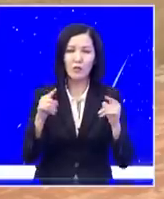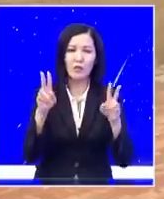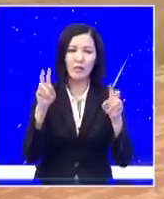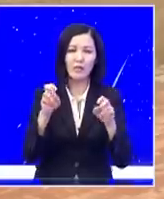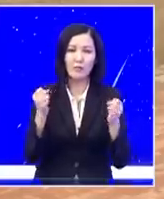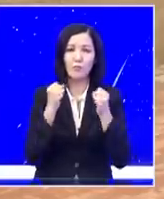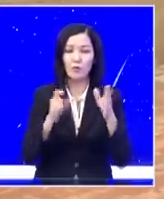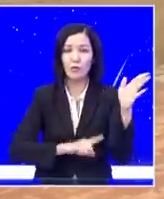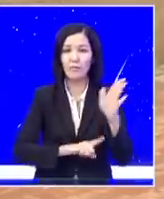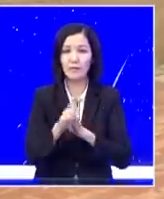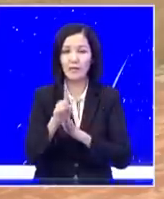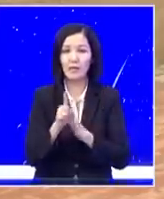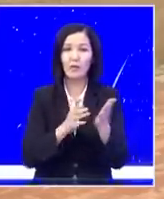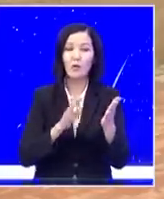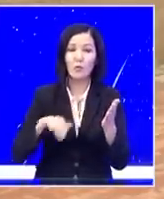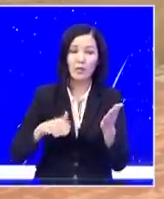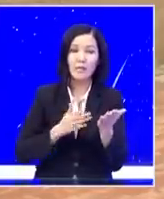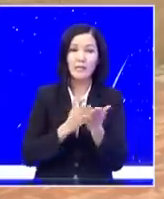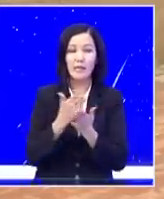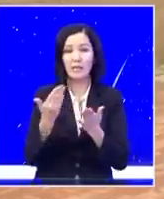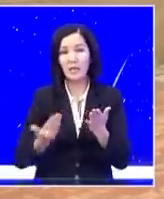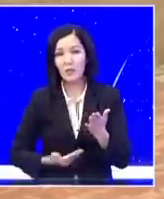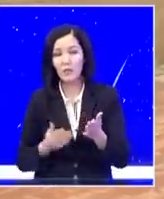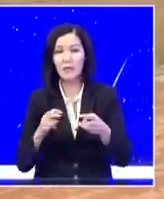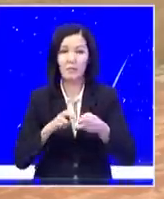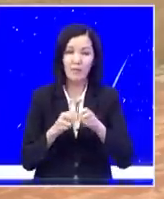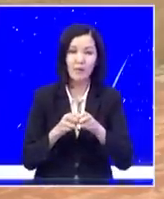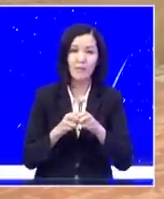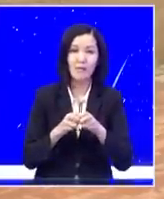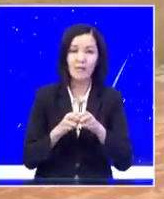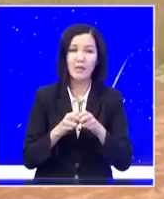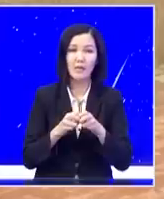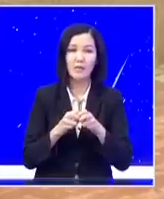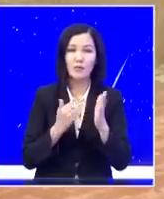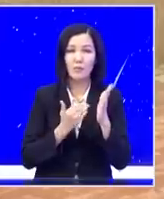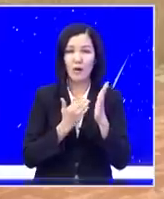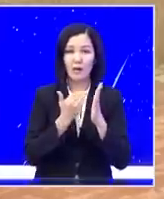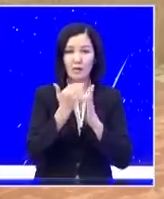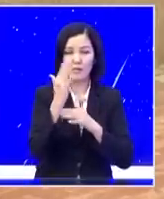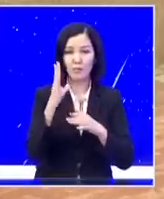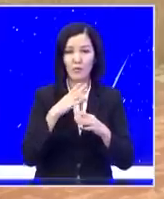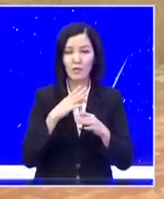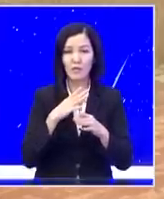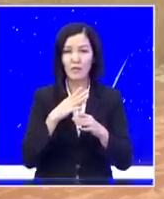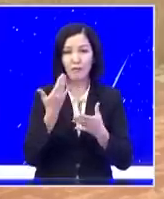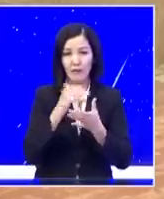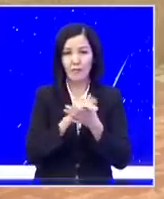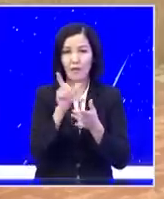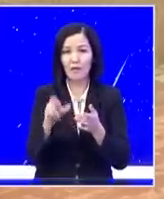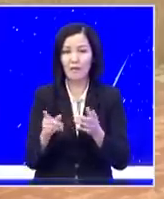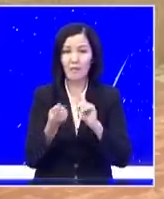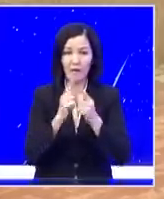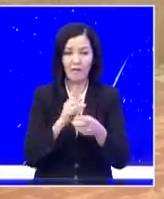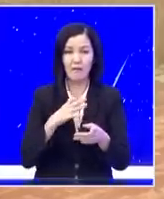спорттан бастаса, содан кейін саясатқа кетті, әлеуметтік жағдайға кетті, сөйтіп елімізге танымал үлкен журналист болды. Сонымен қатар ол өзі де